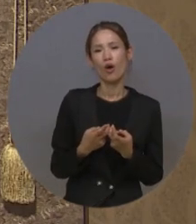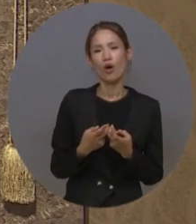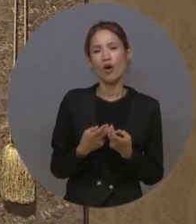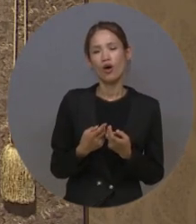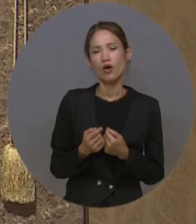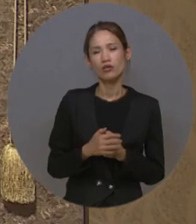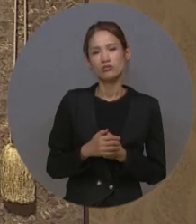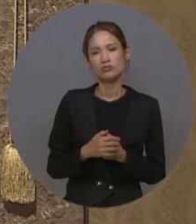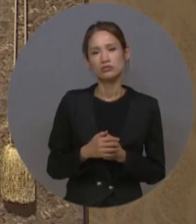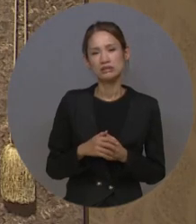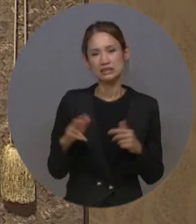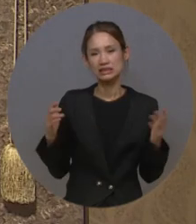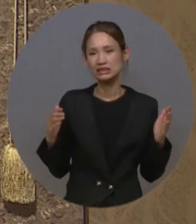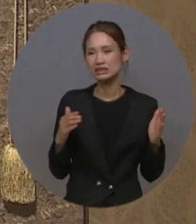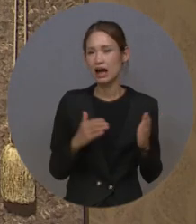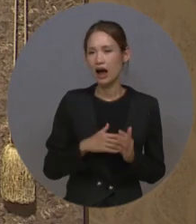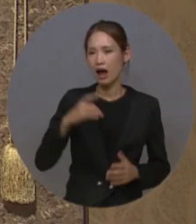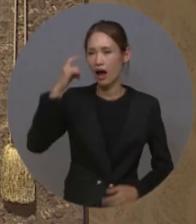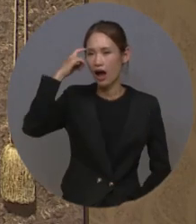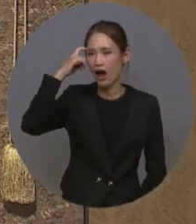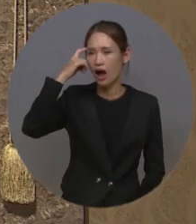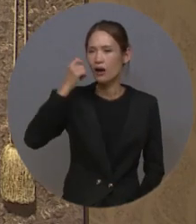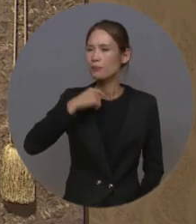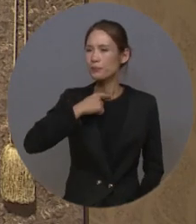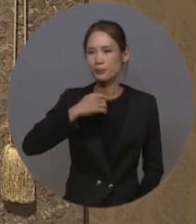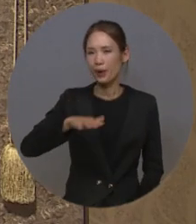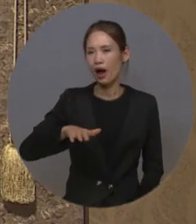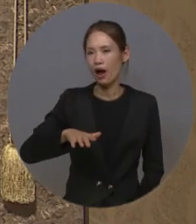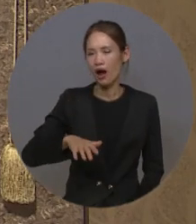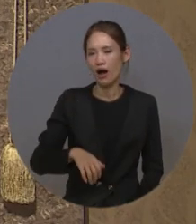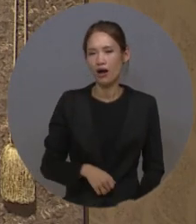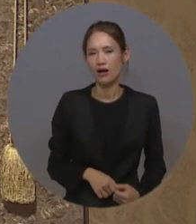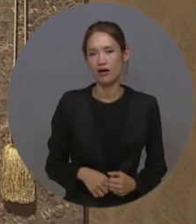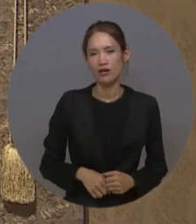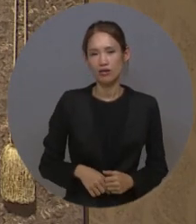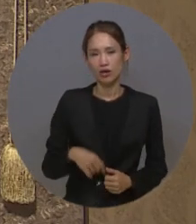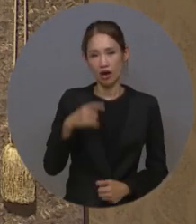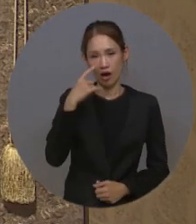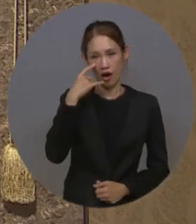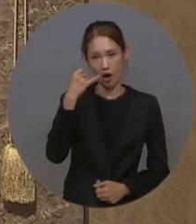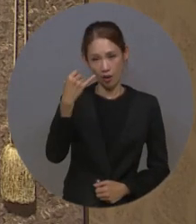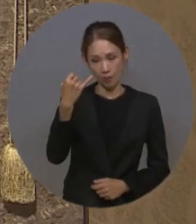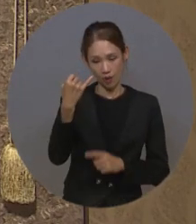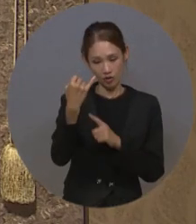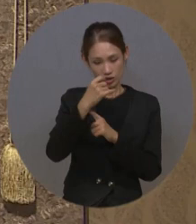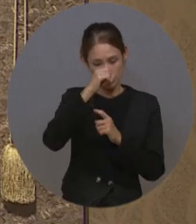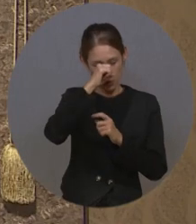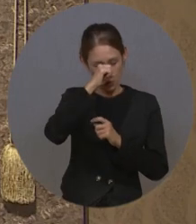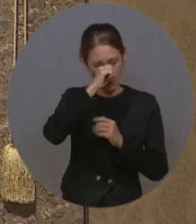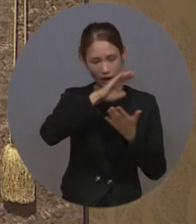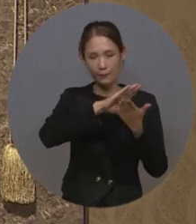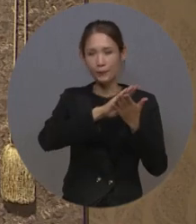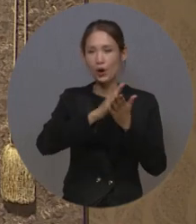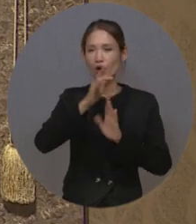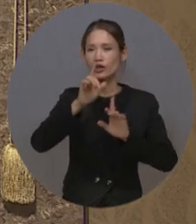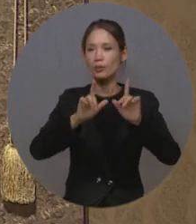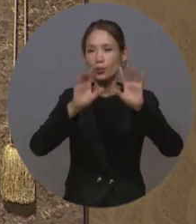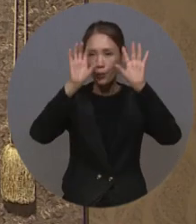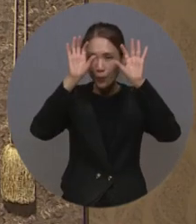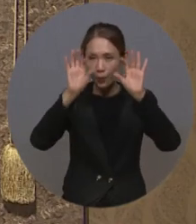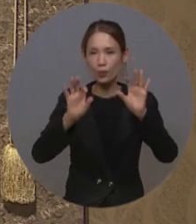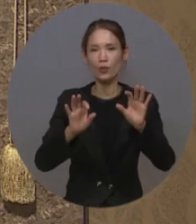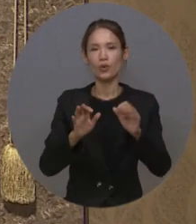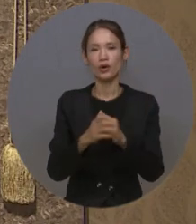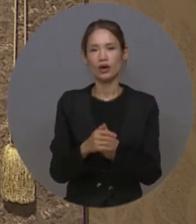이게 지금까지 오류라고 생각도 못했었는데 네. 어머니가 좋아지시는 모습을 보면서 이것도 되게